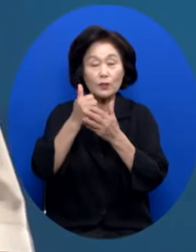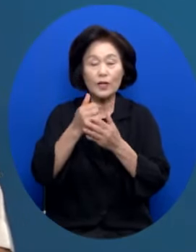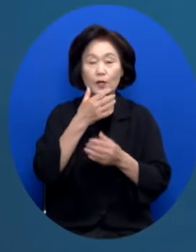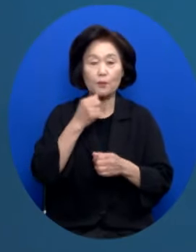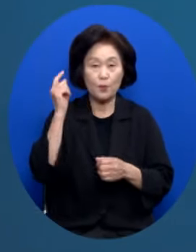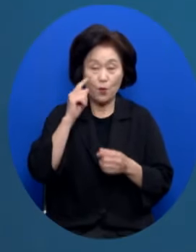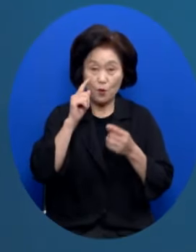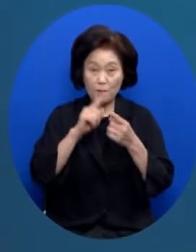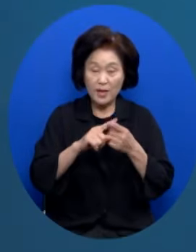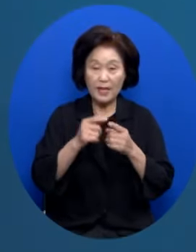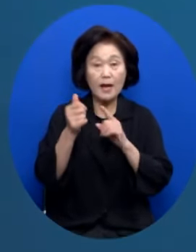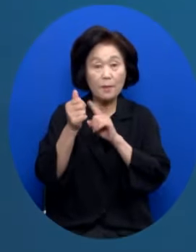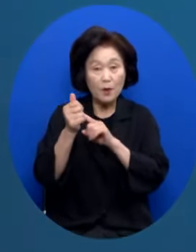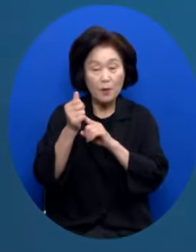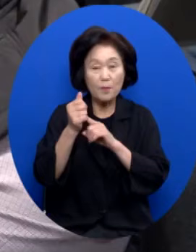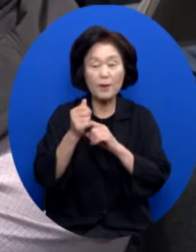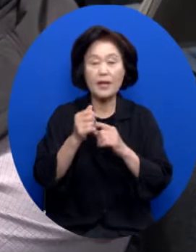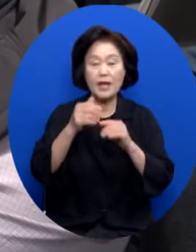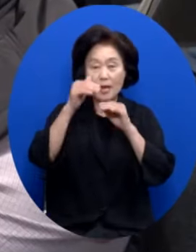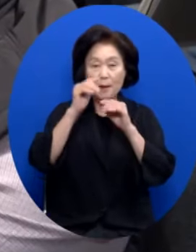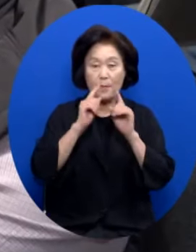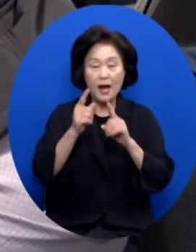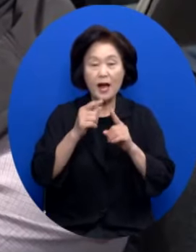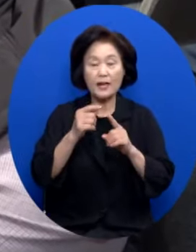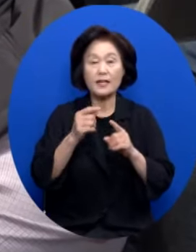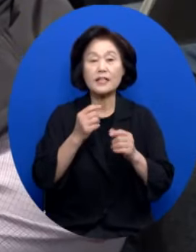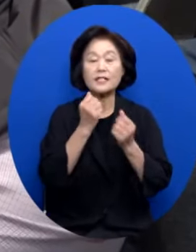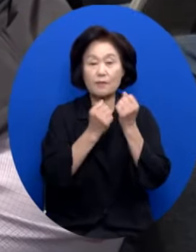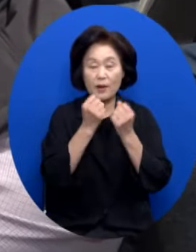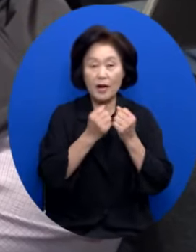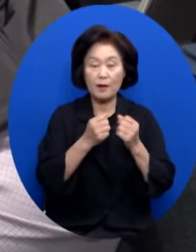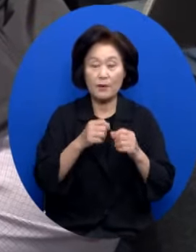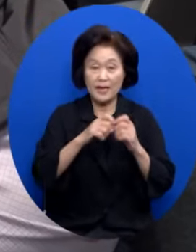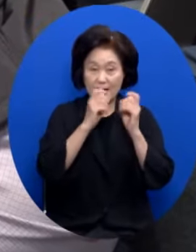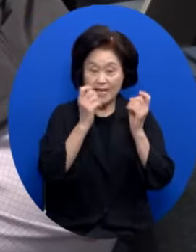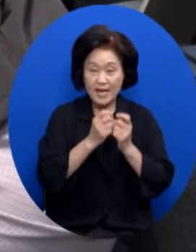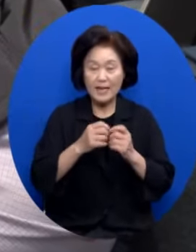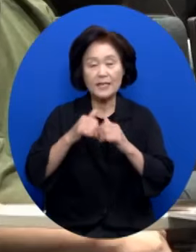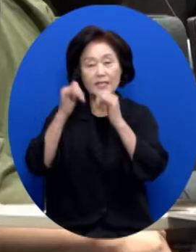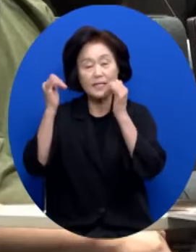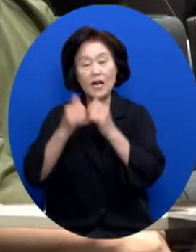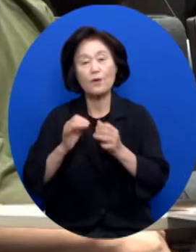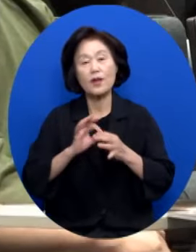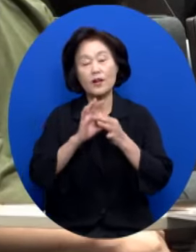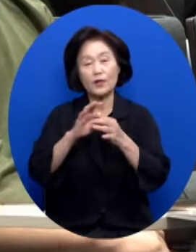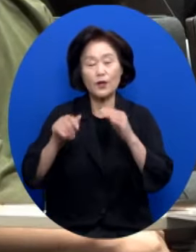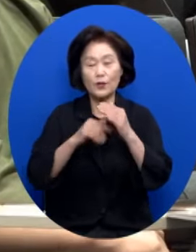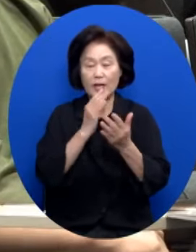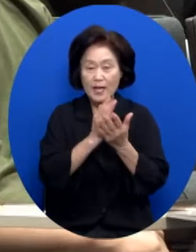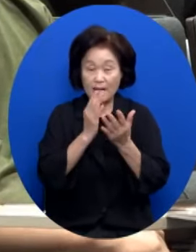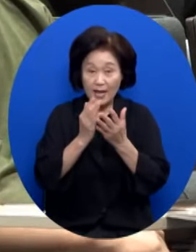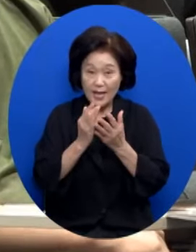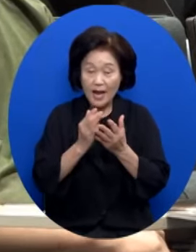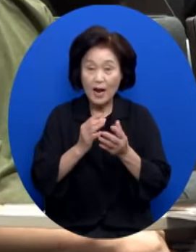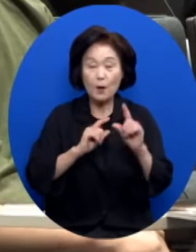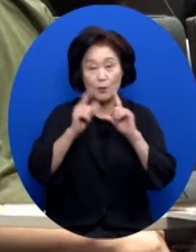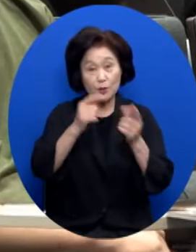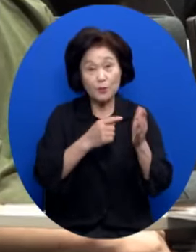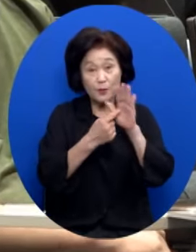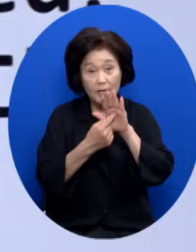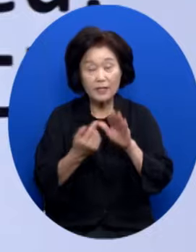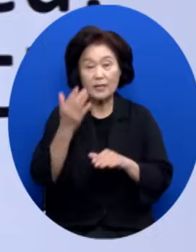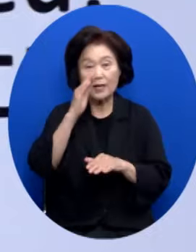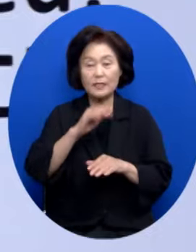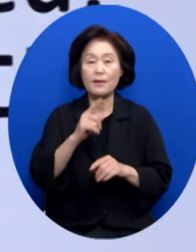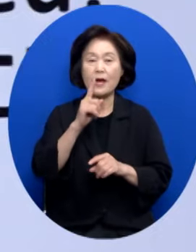복음에 대한 팀 켈러의 주장을 설명하며 복음이 개인과 사회의 관계 속에서 다양한 양상으로 나타나지만